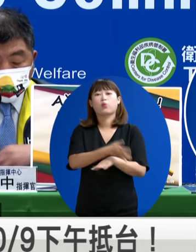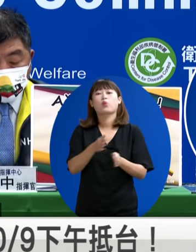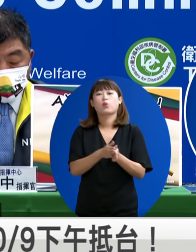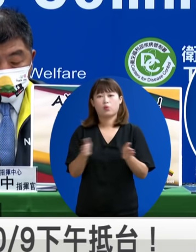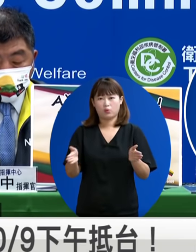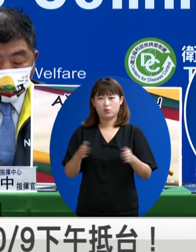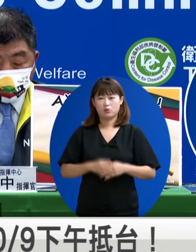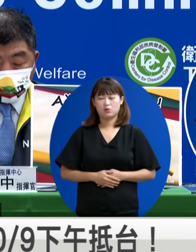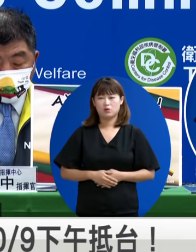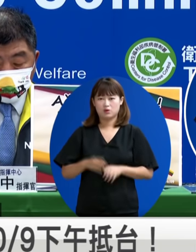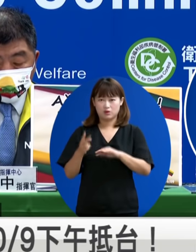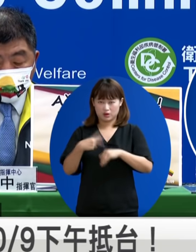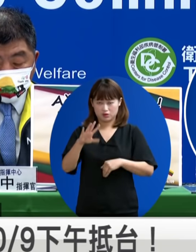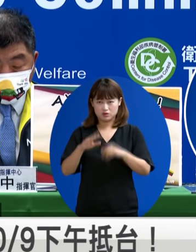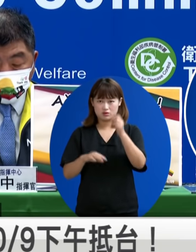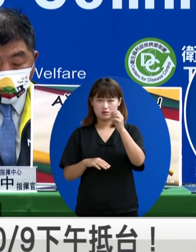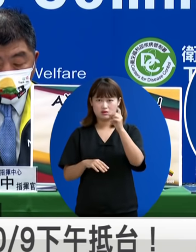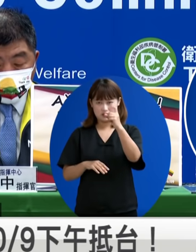另外一批是